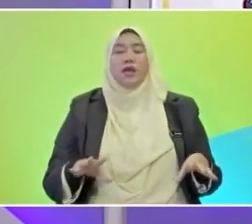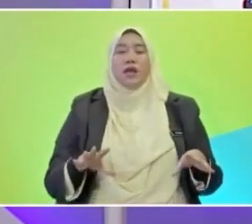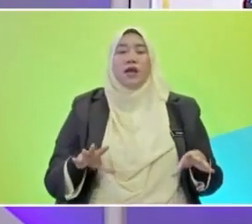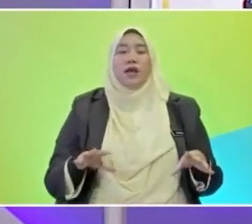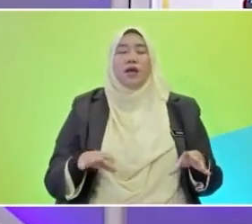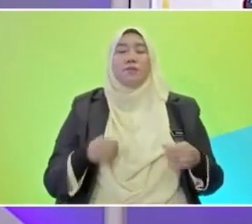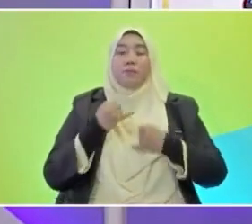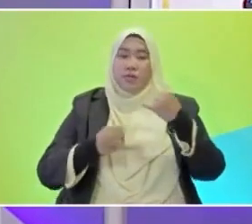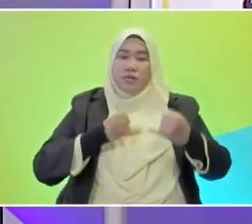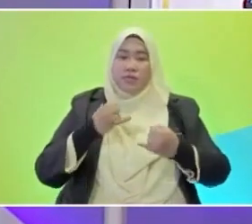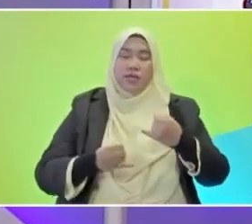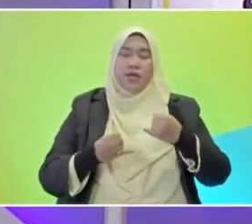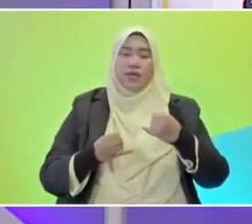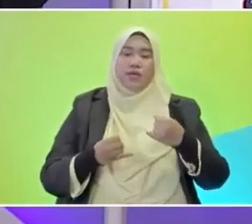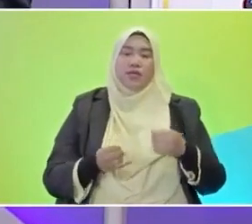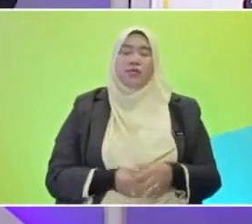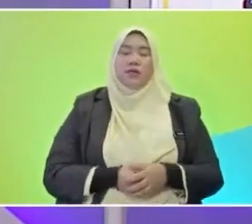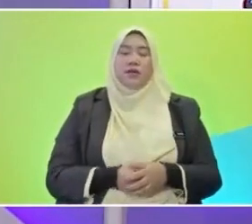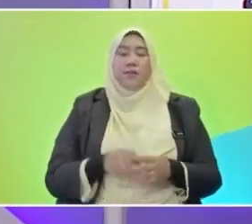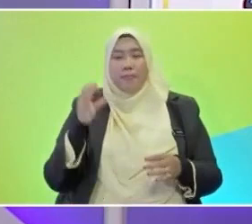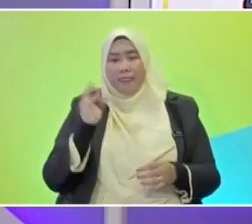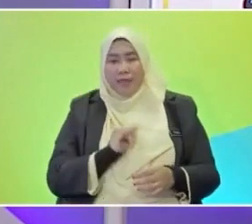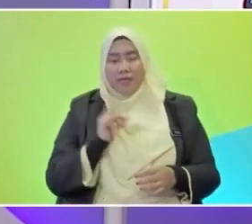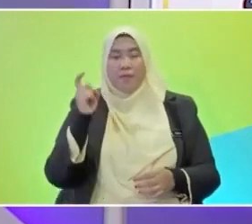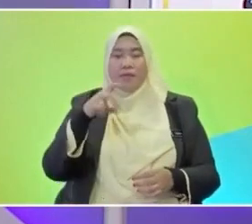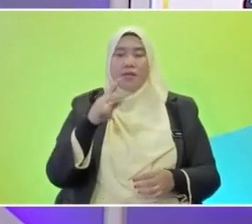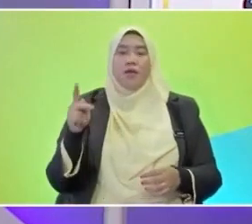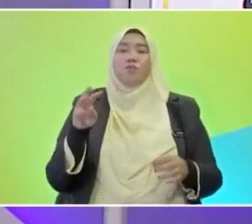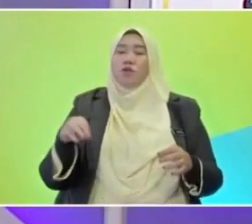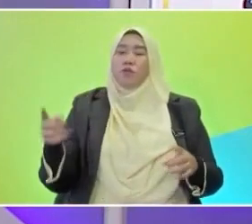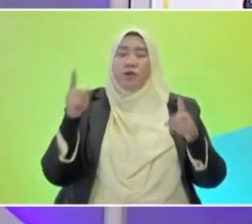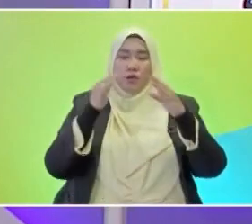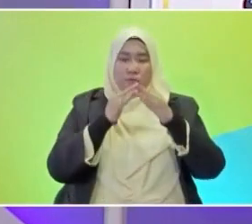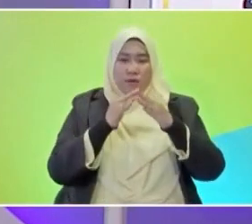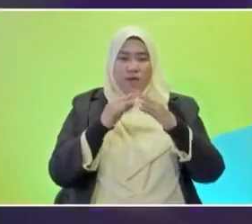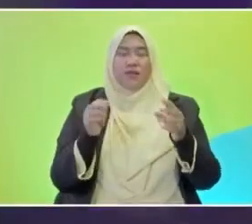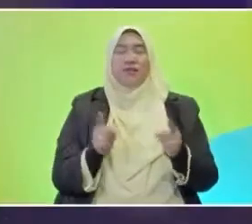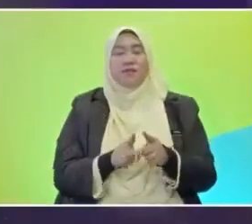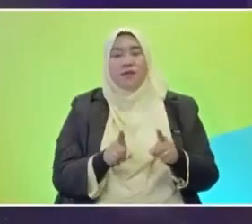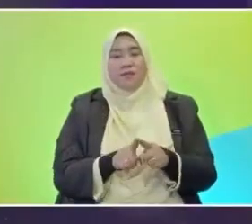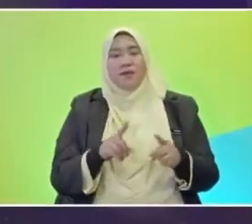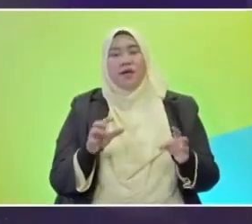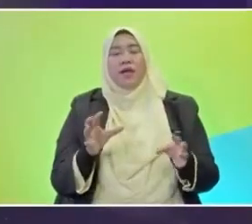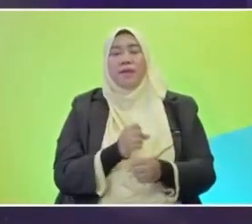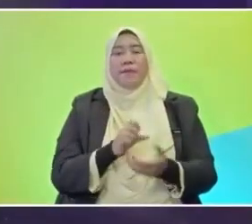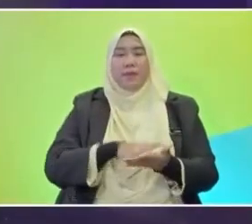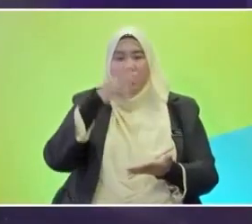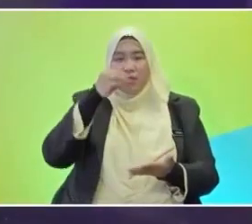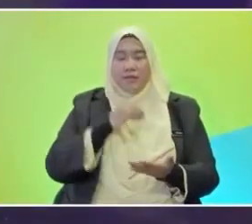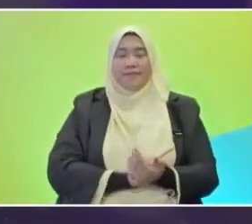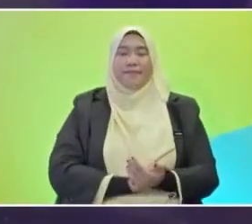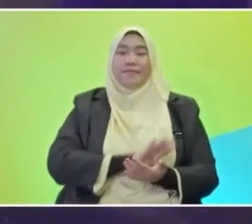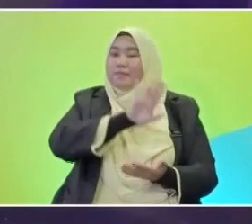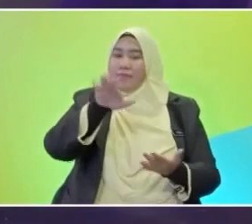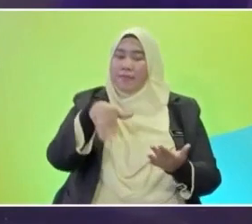di dalam kalian dan pasti di rumah juga adalah murid-murid dapat menguasai kemahiran pada hari ini Baik cek Go dan bagaimana prestasi kesuruhan